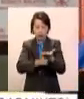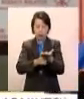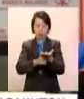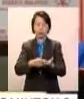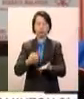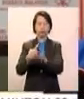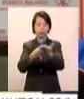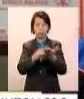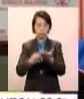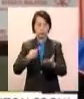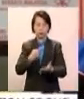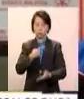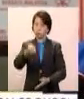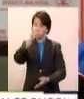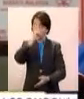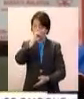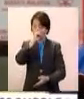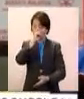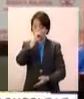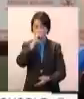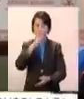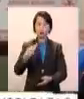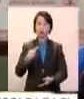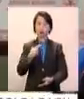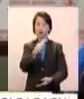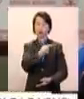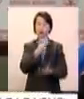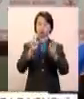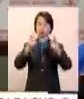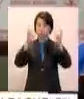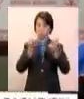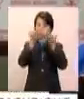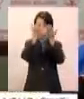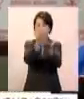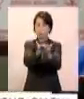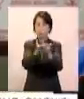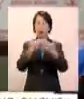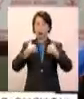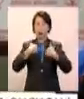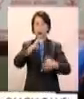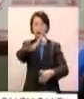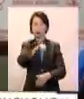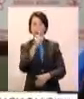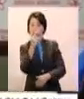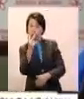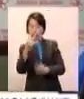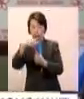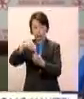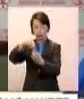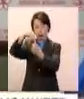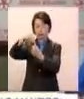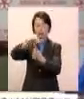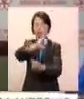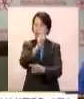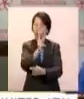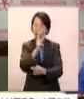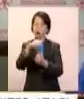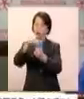kita menegaskan bahawa kita mengusulkan supaya ada jawatan kuasa khas, di mana di